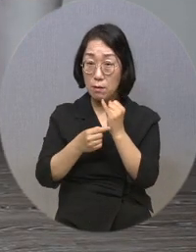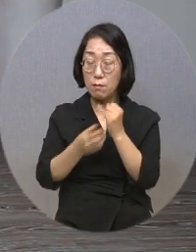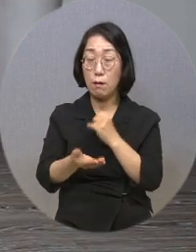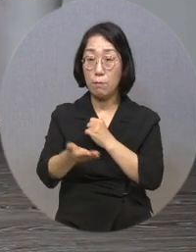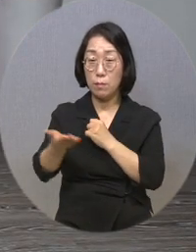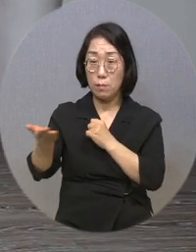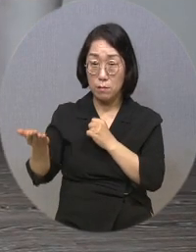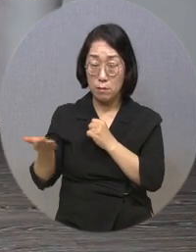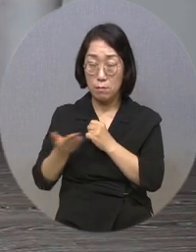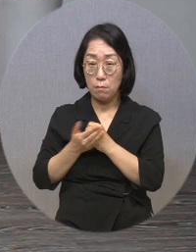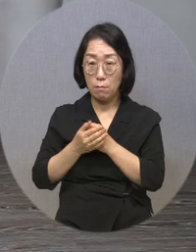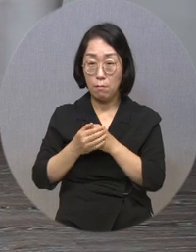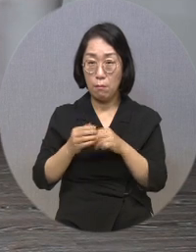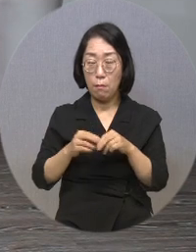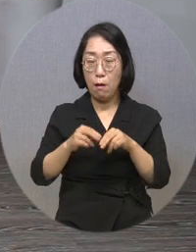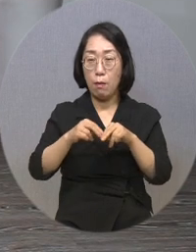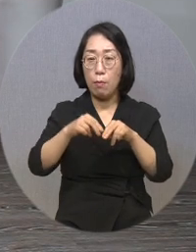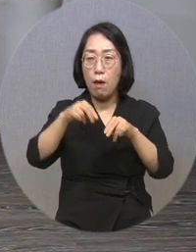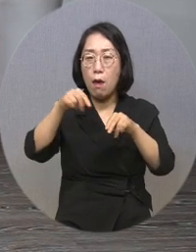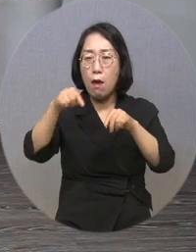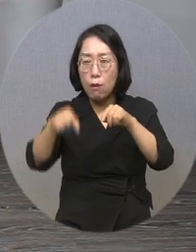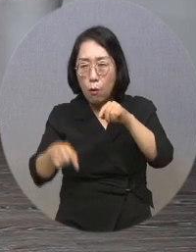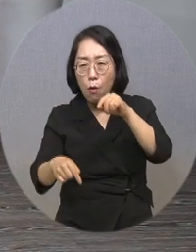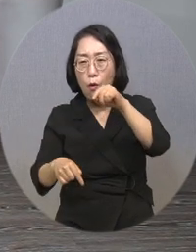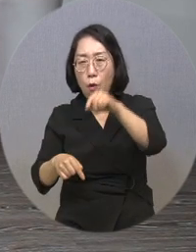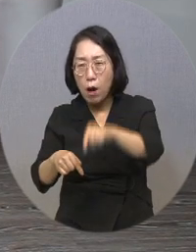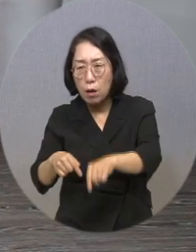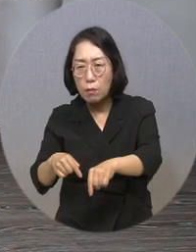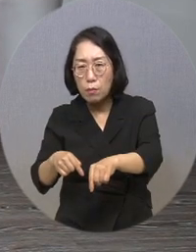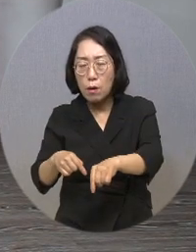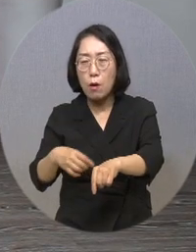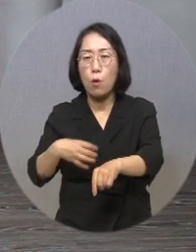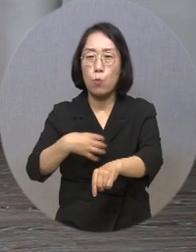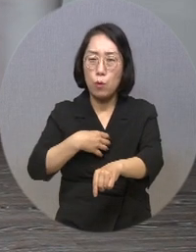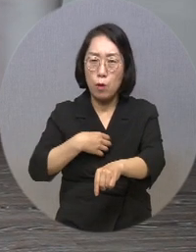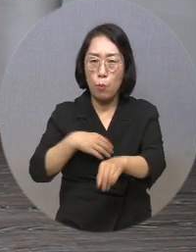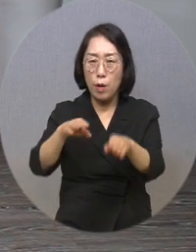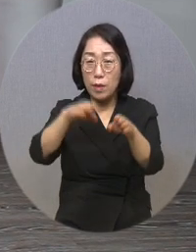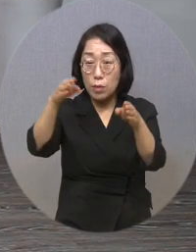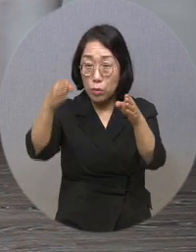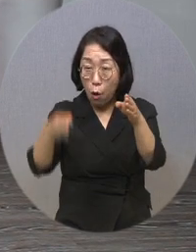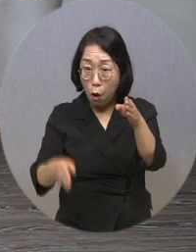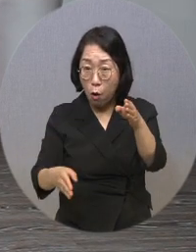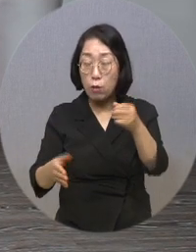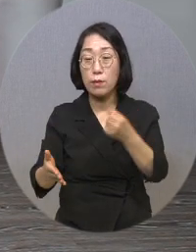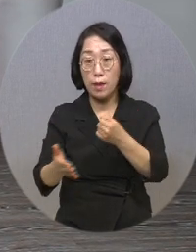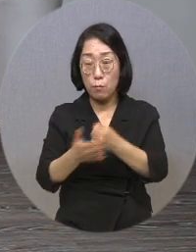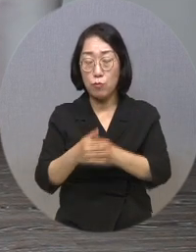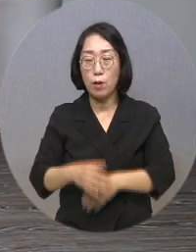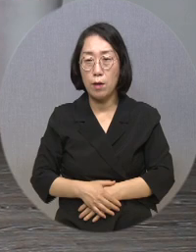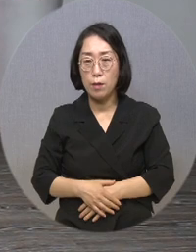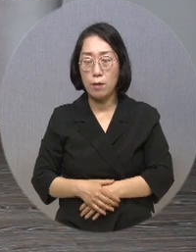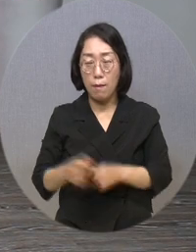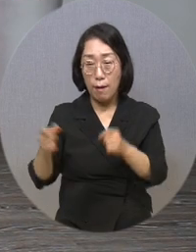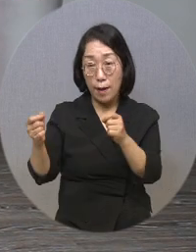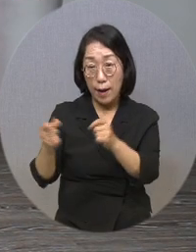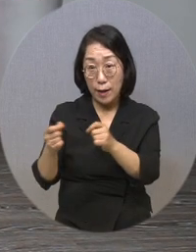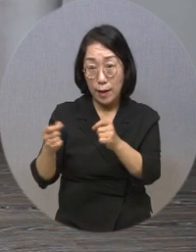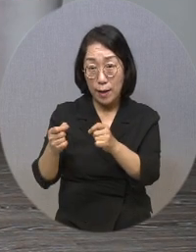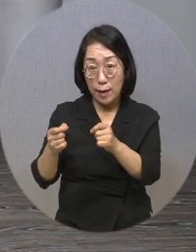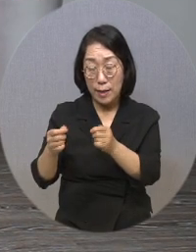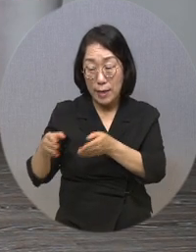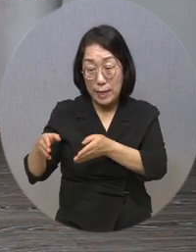이 내려가는데 하중이 위험할 수 있거든요. 문턱이 높기 때문에 네. 그러면 가까이 붙여서